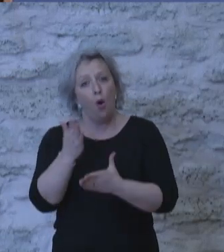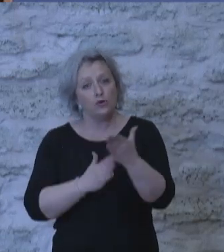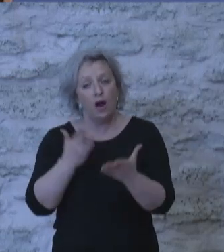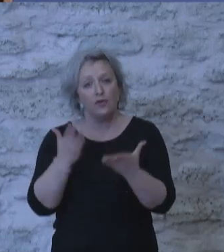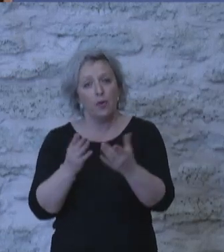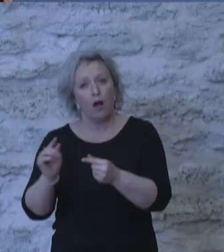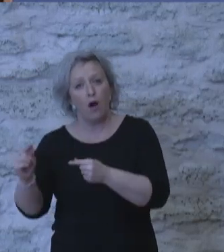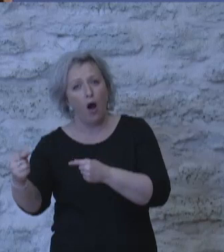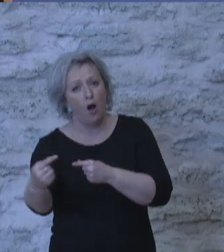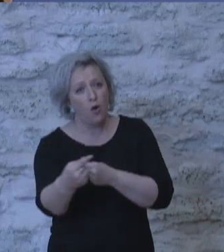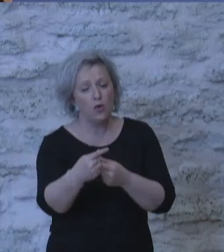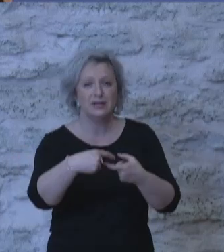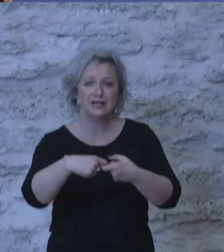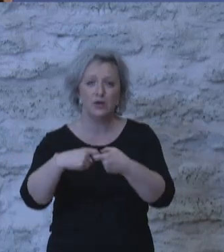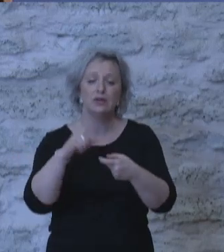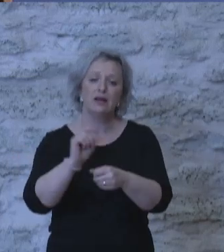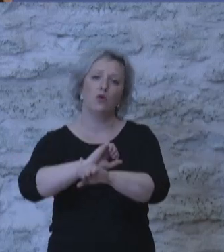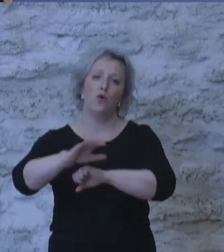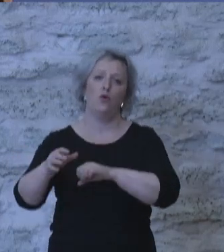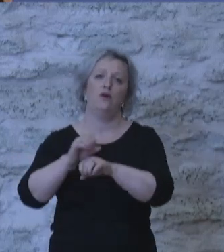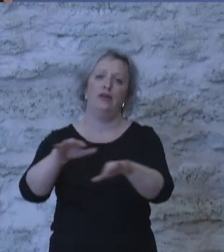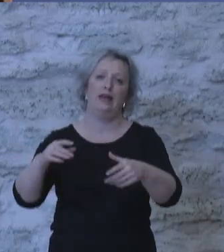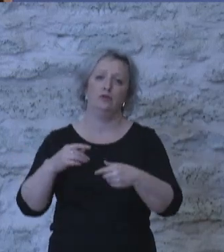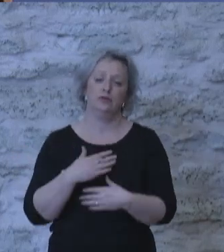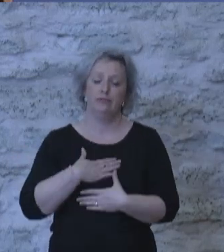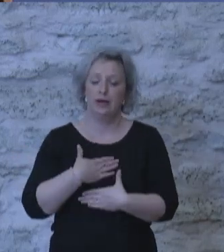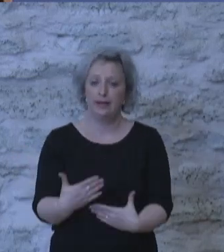kautsemalt, aga need on seotud selle koronaviirusega. Aitäh!